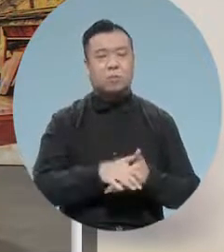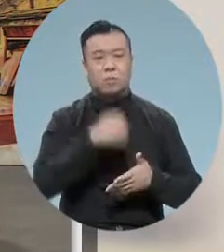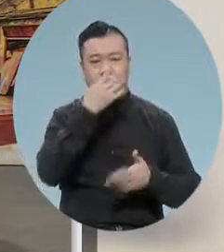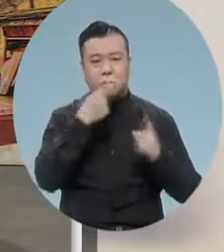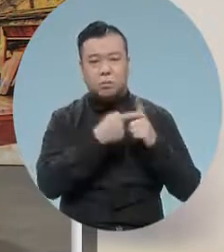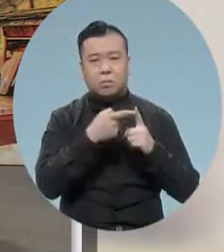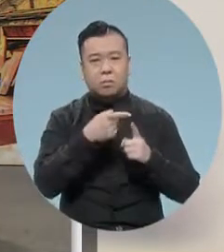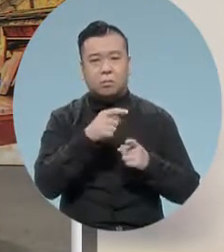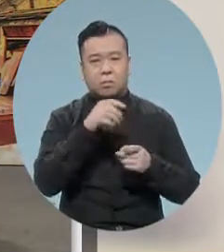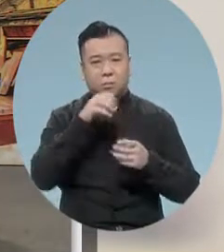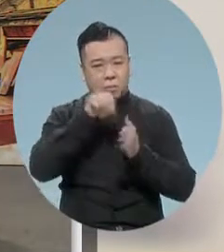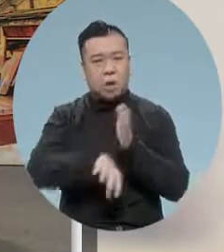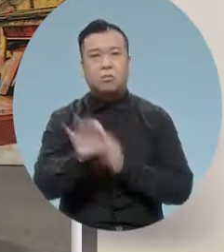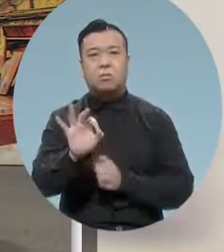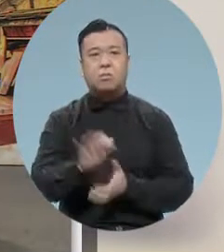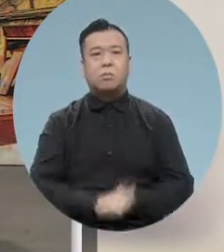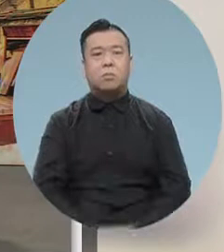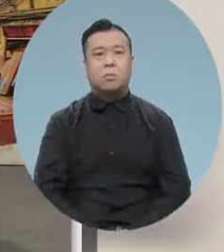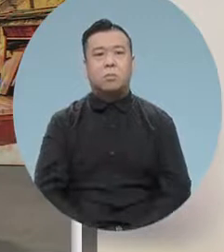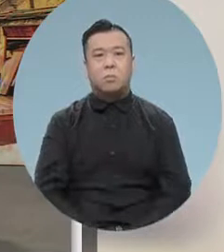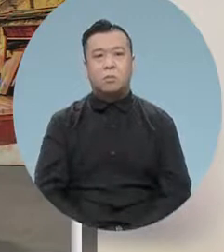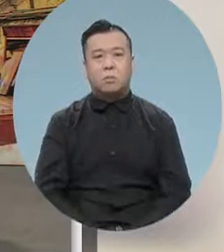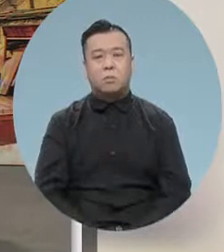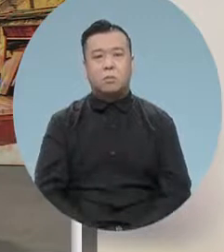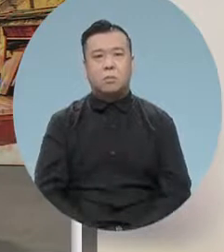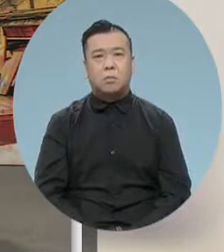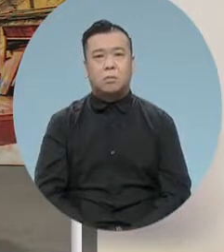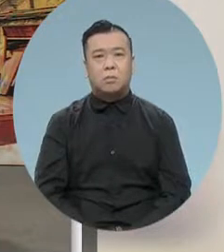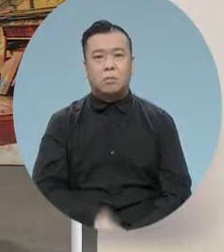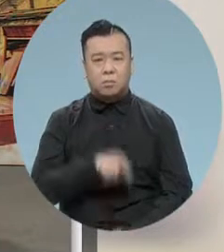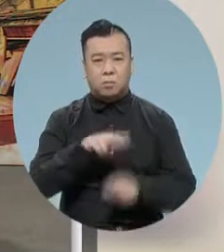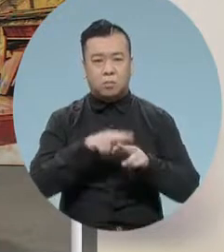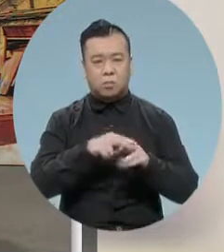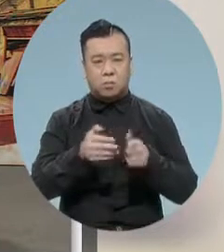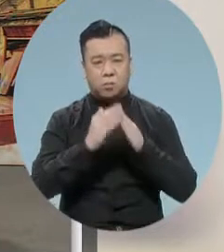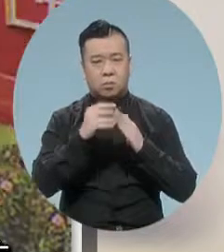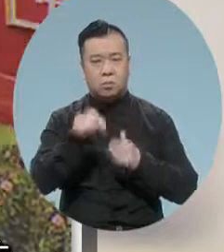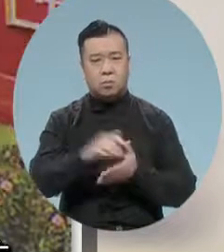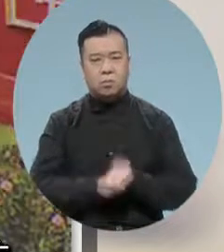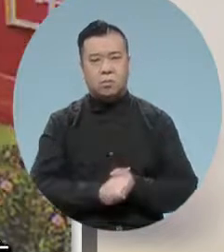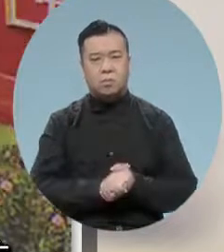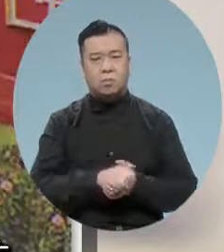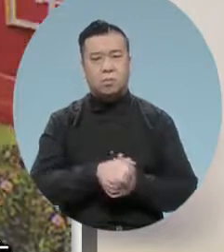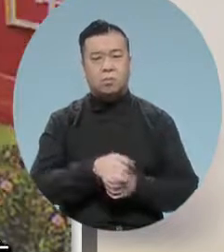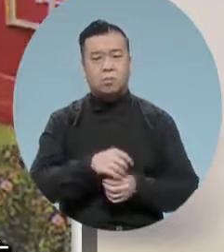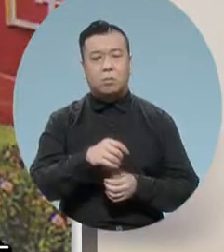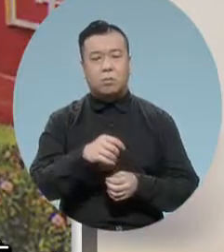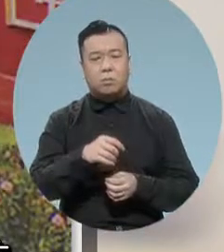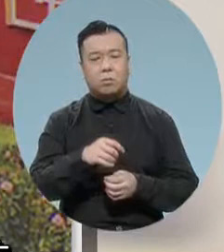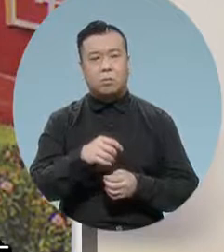香港人是沒有缺過席的。所以在中華民國成立的時候，即是中山先生